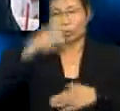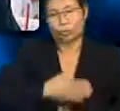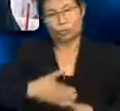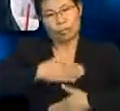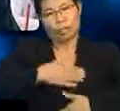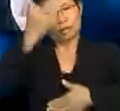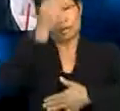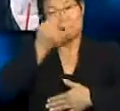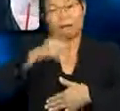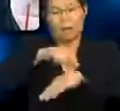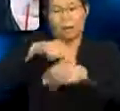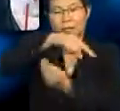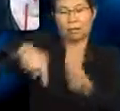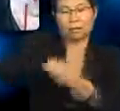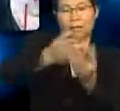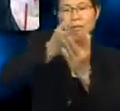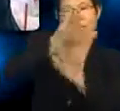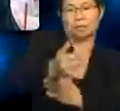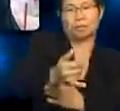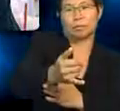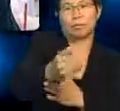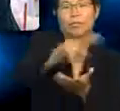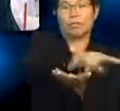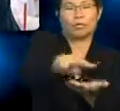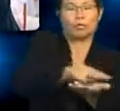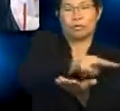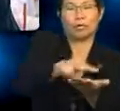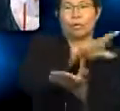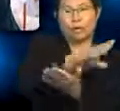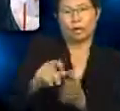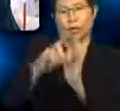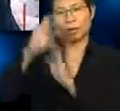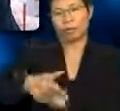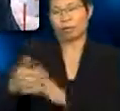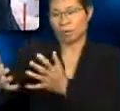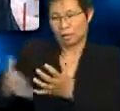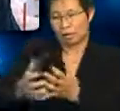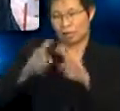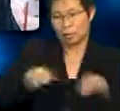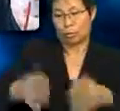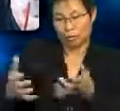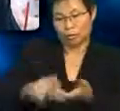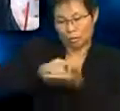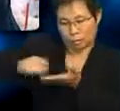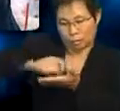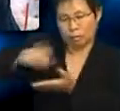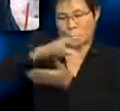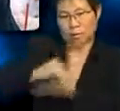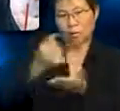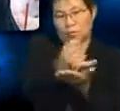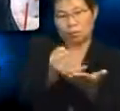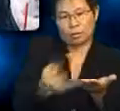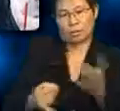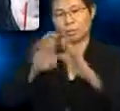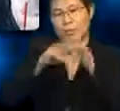keindahan alam sekitar Melalui tayangan video Dan kemudian mereka dikendaki Mengarang dan melukis